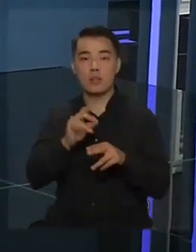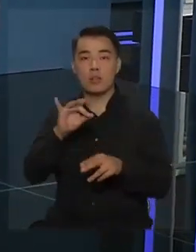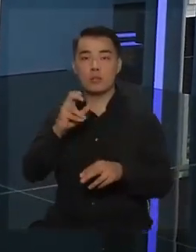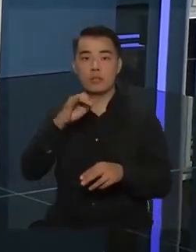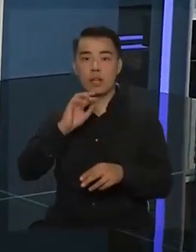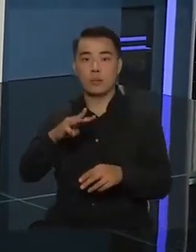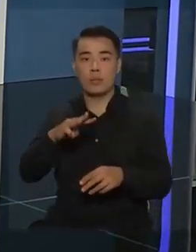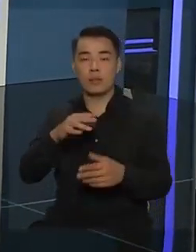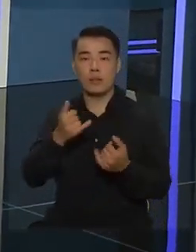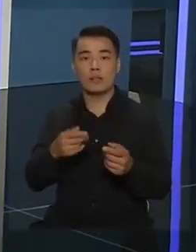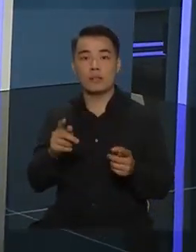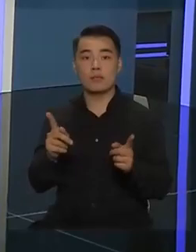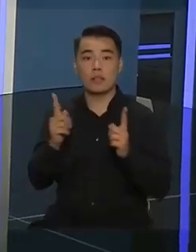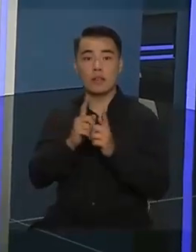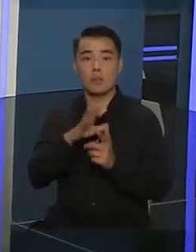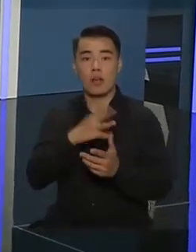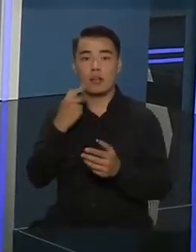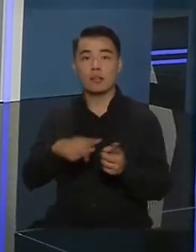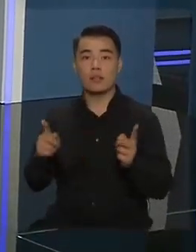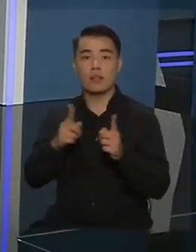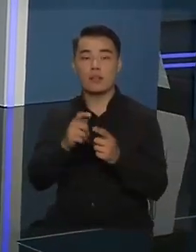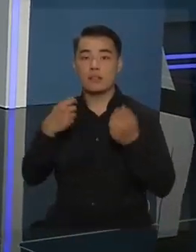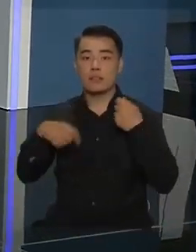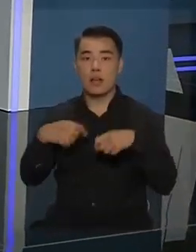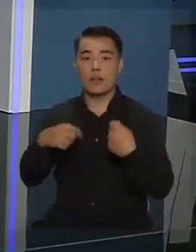Минихановты қабылдады. Кездесу барысында сауда